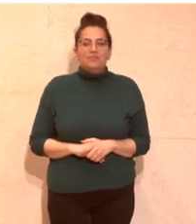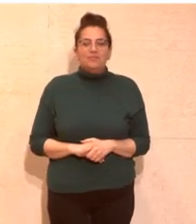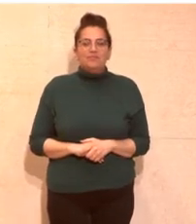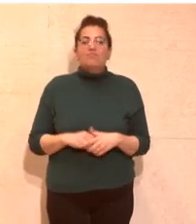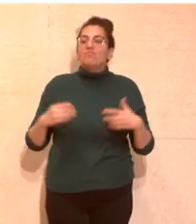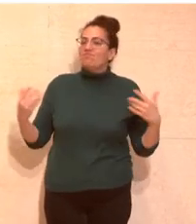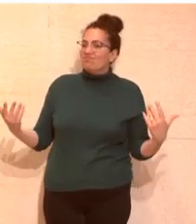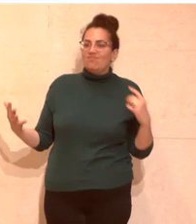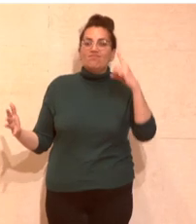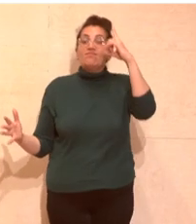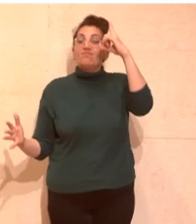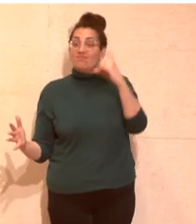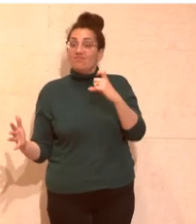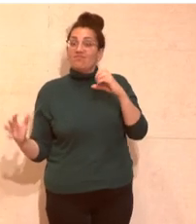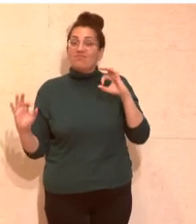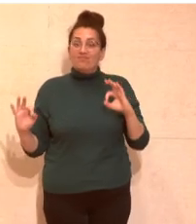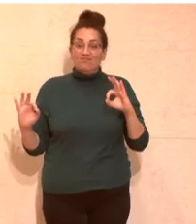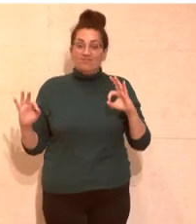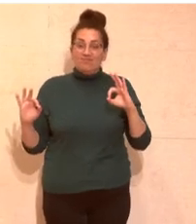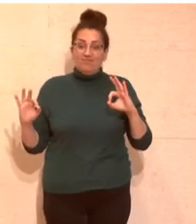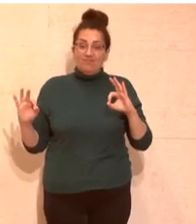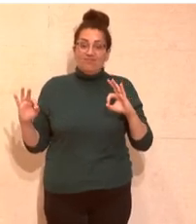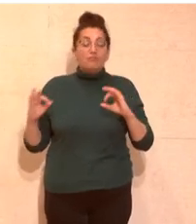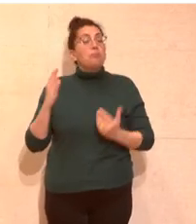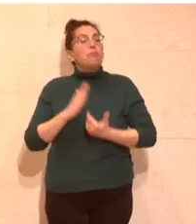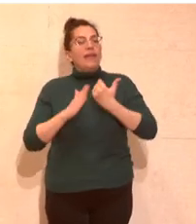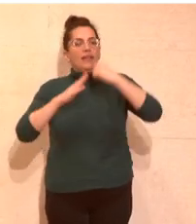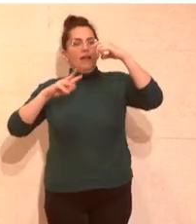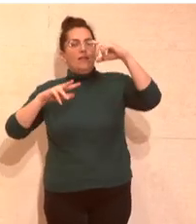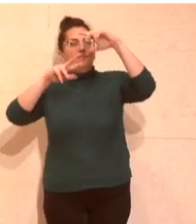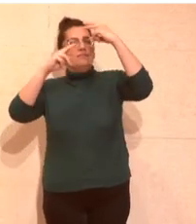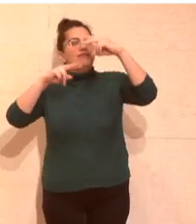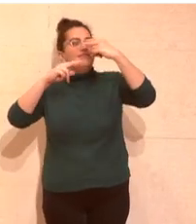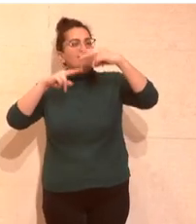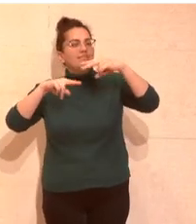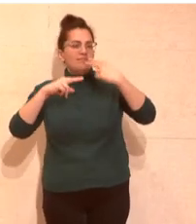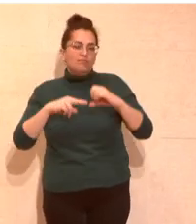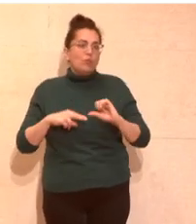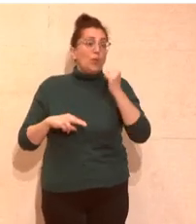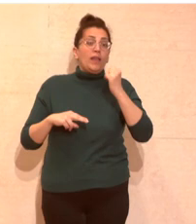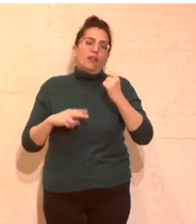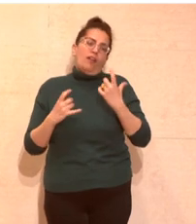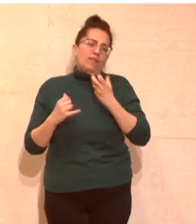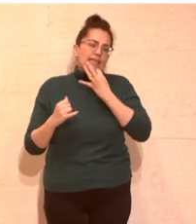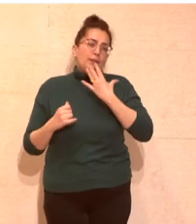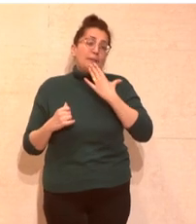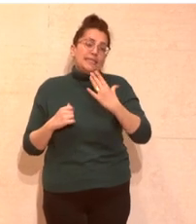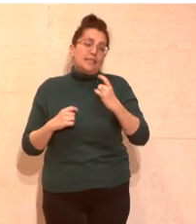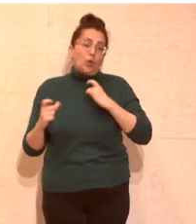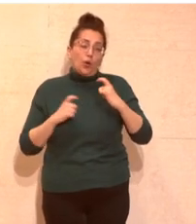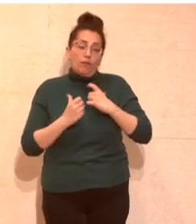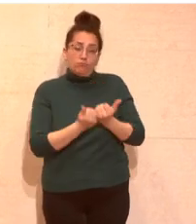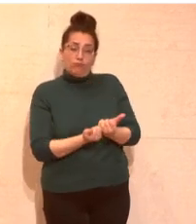Donc on va commencer la première session de la matinée. Donc dans un premier temps, j'aimerais remercier toutes les collègues qui